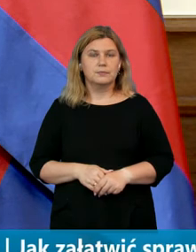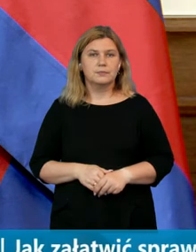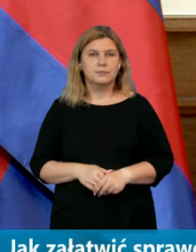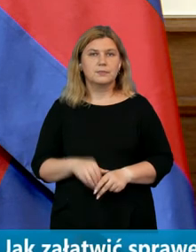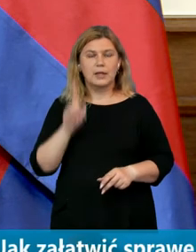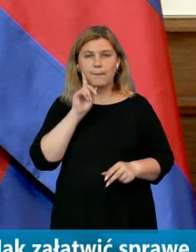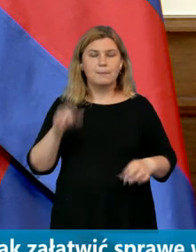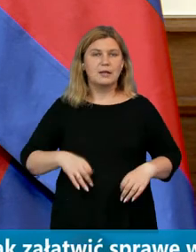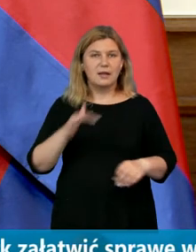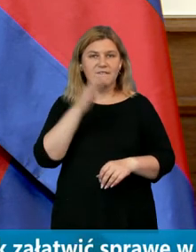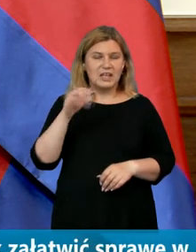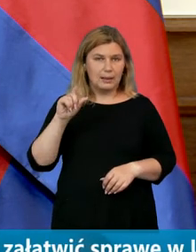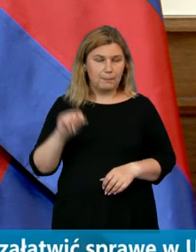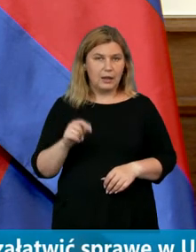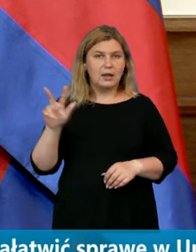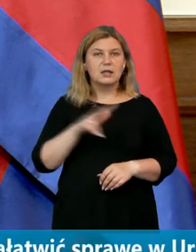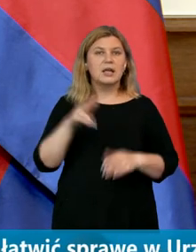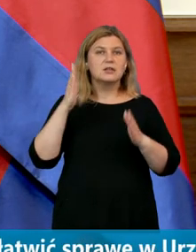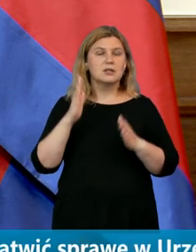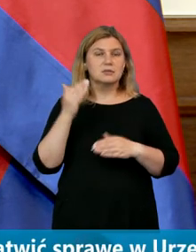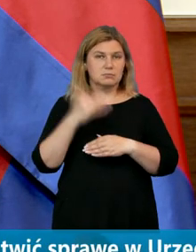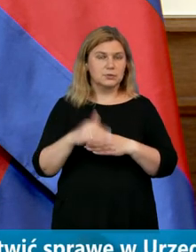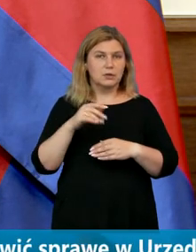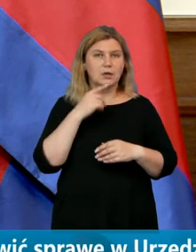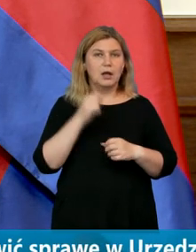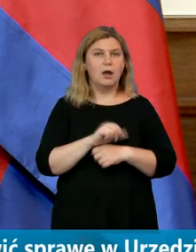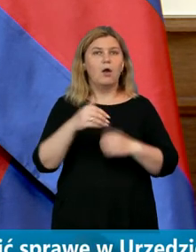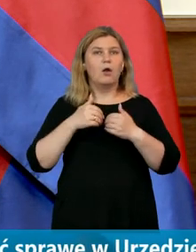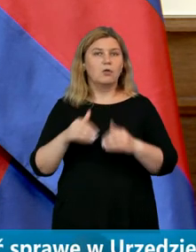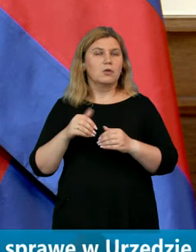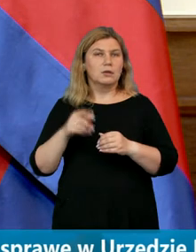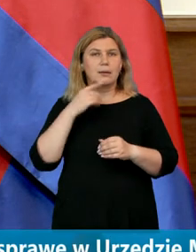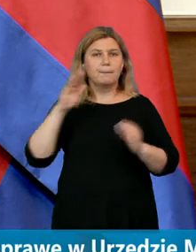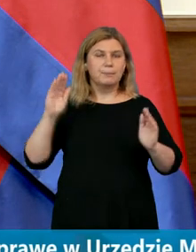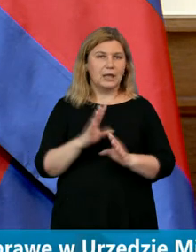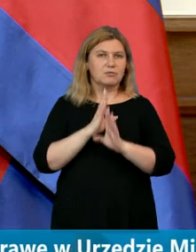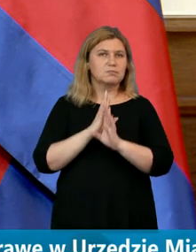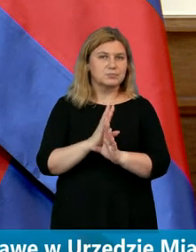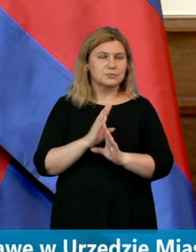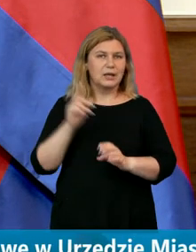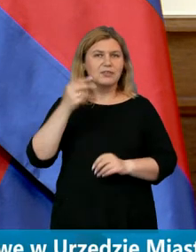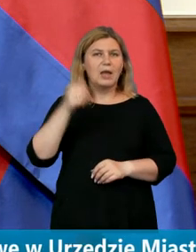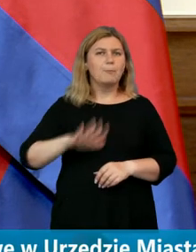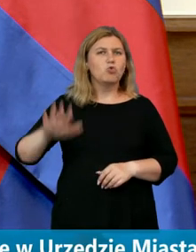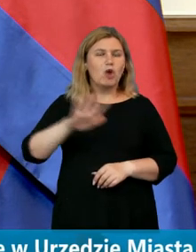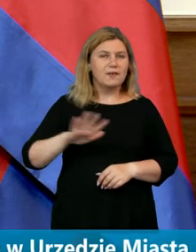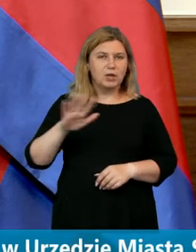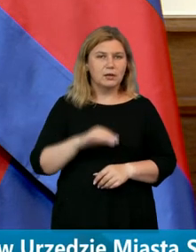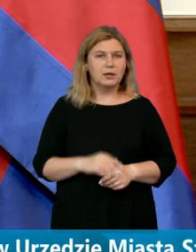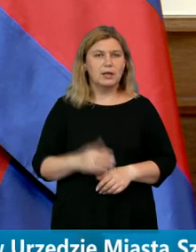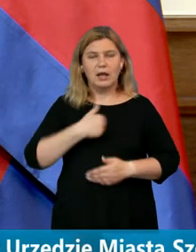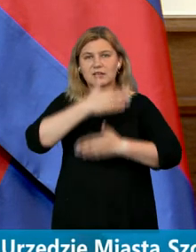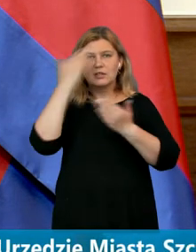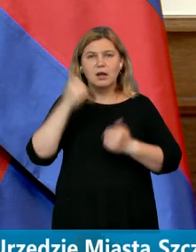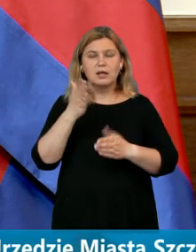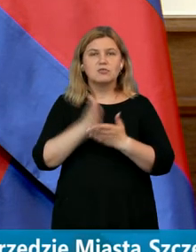Pan Filip pisze, panie prezydencie, kiedy przewidziane jest częściowe odkorkowanie Niebuszewa w związku z torową rewolucją? Panie Filipie, nie wiem, co to